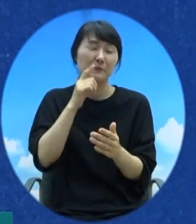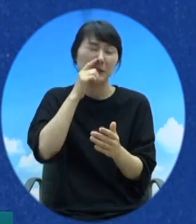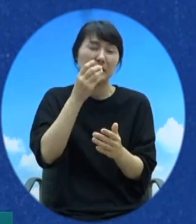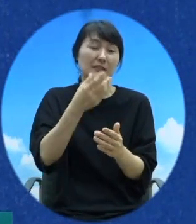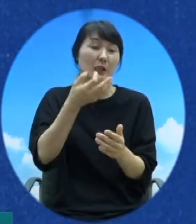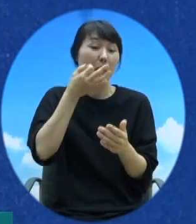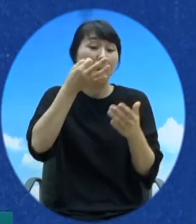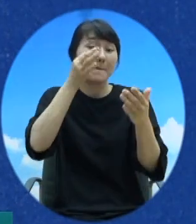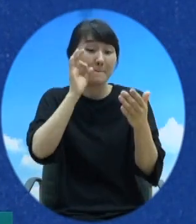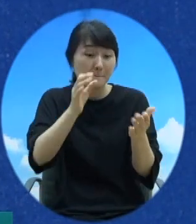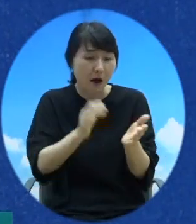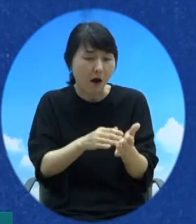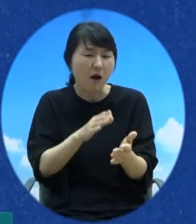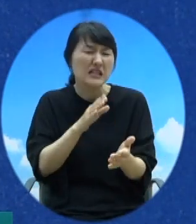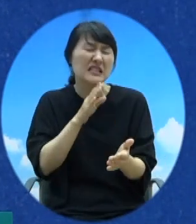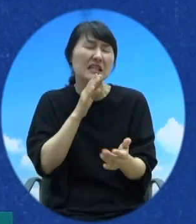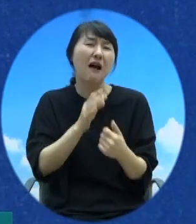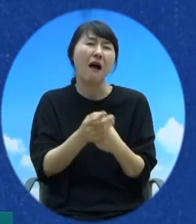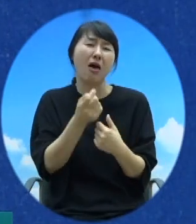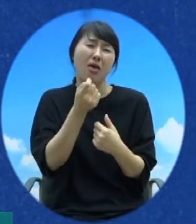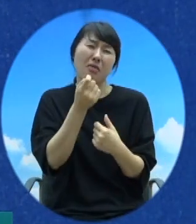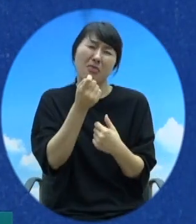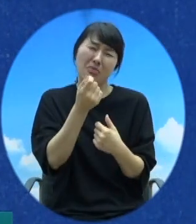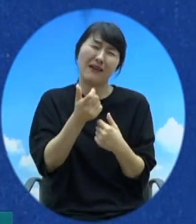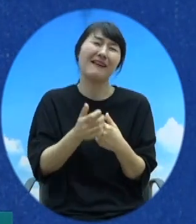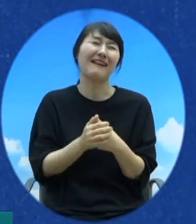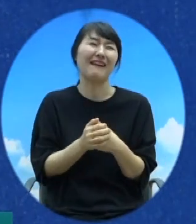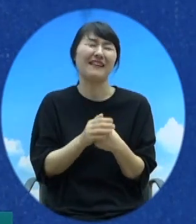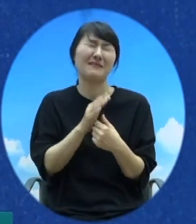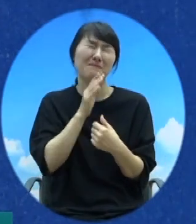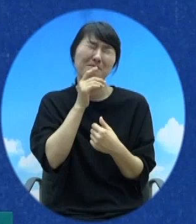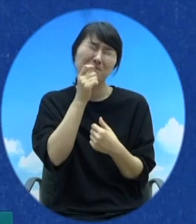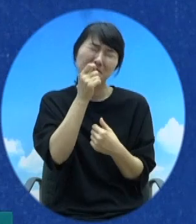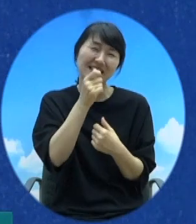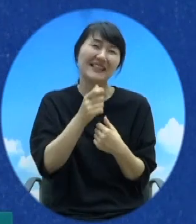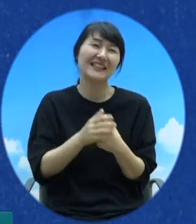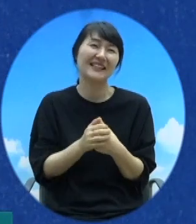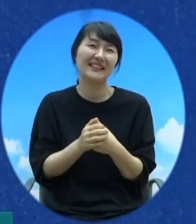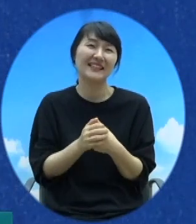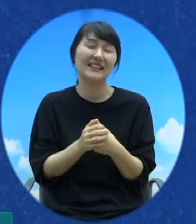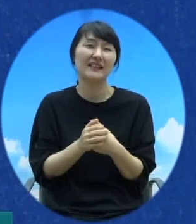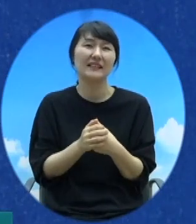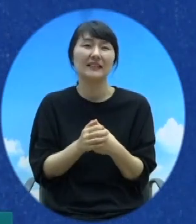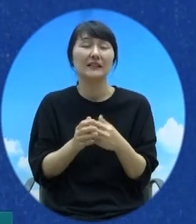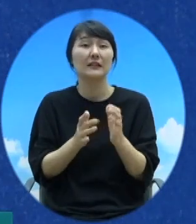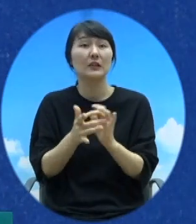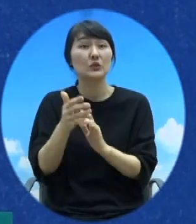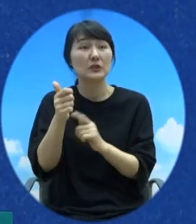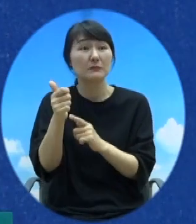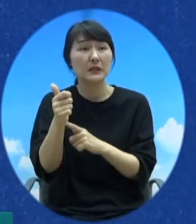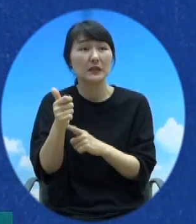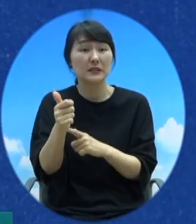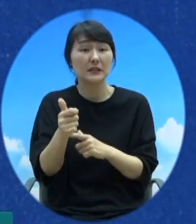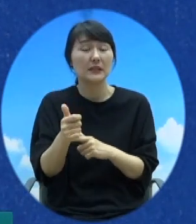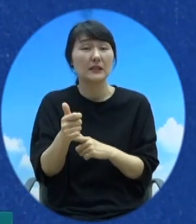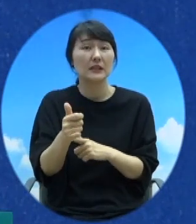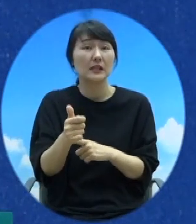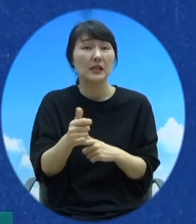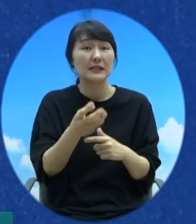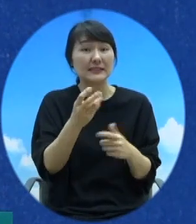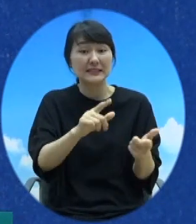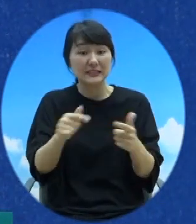알려주었는데 정말이에요. 아주 작은 씨앗입니다. 그래서 오늘 예수님께서 많은 식물의 씨앗